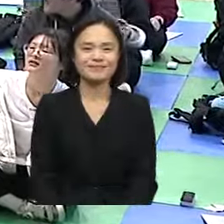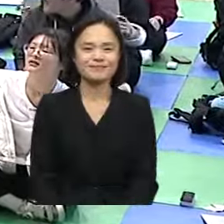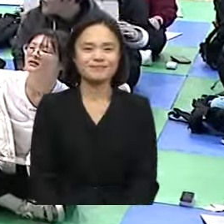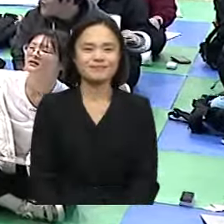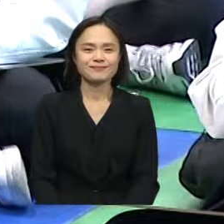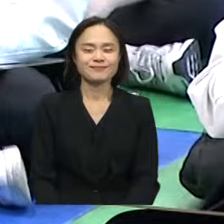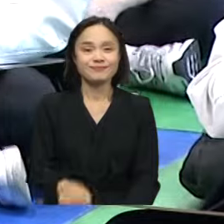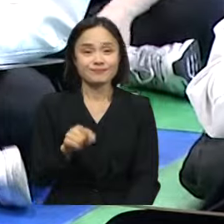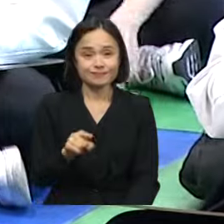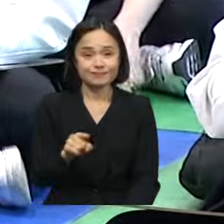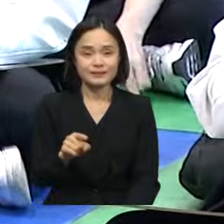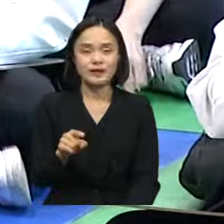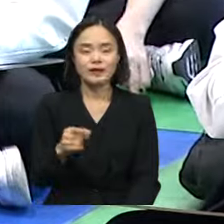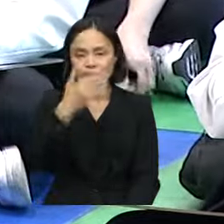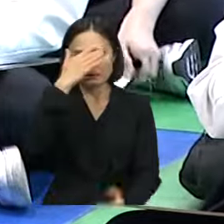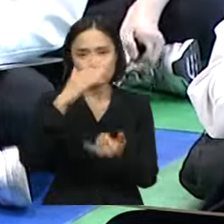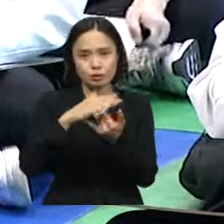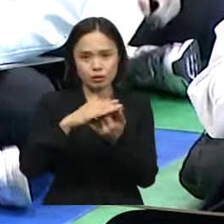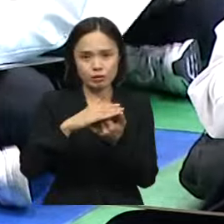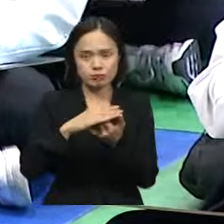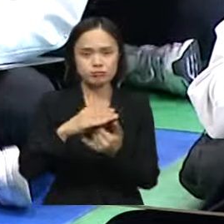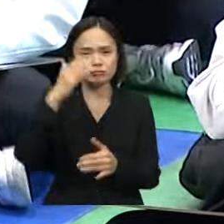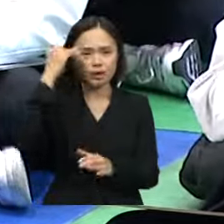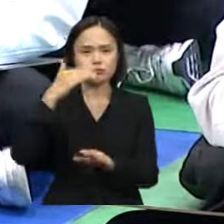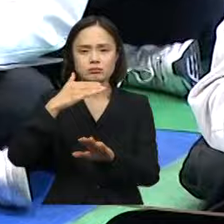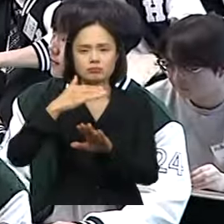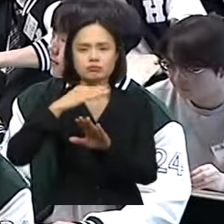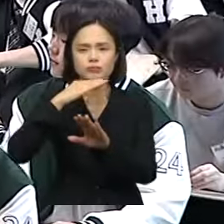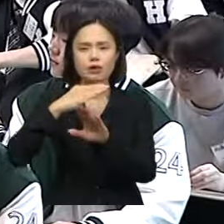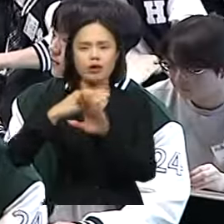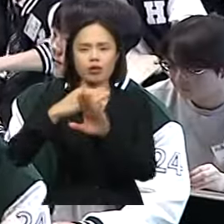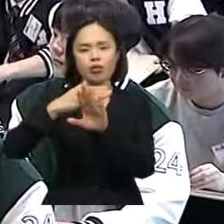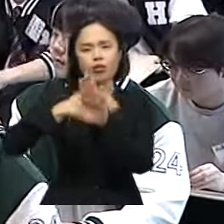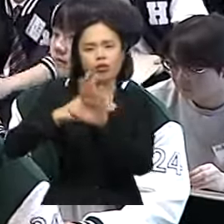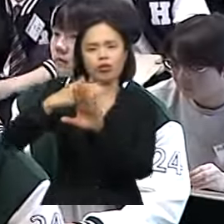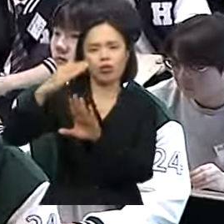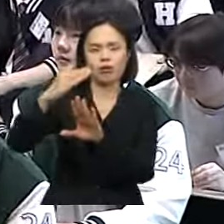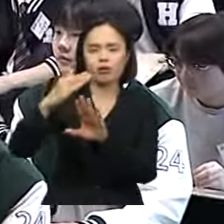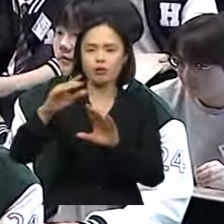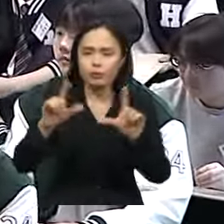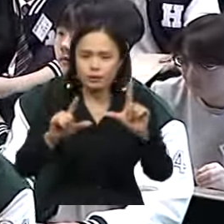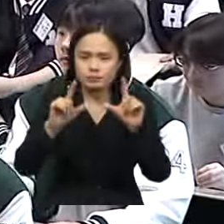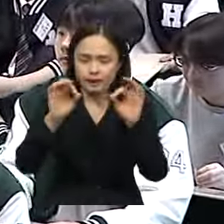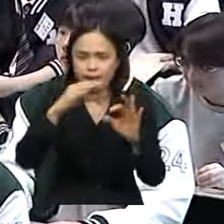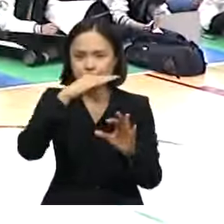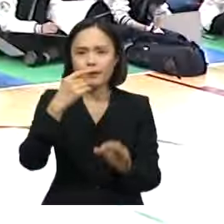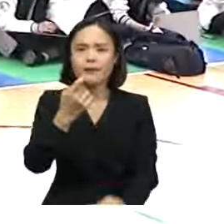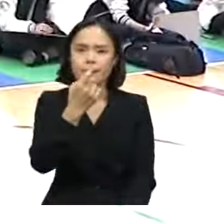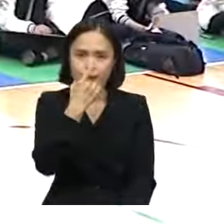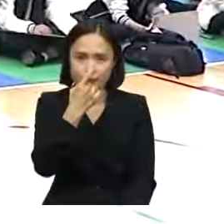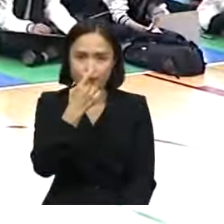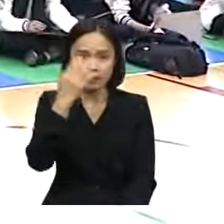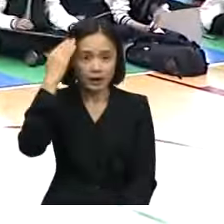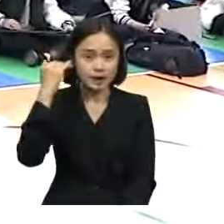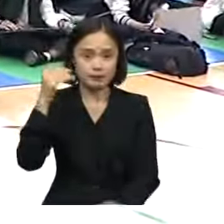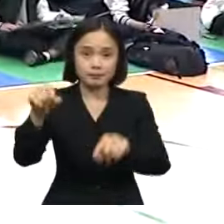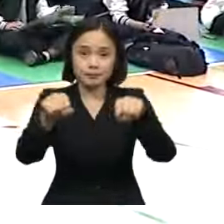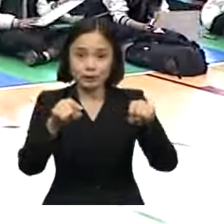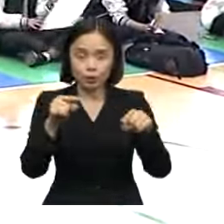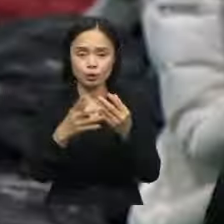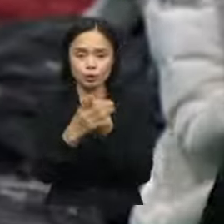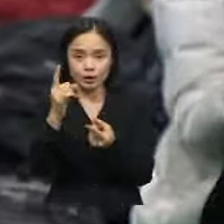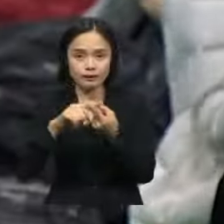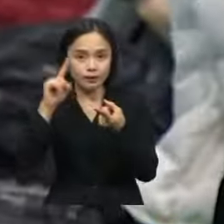민주평화통일자문회의는 청소년들이 조국의 분단 상황을 바로 알고 한반도 평화와 통일에 대한 관심을 가질 수 있도록